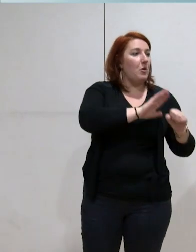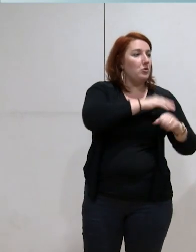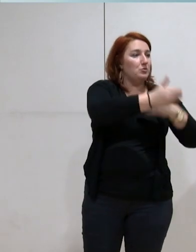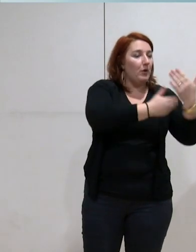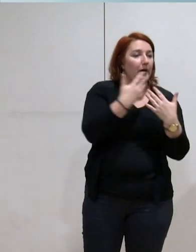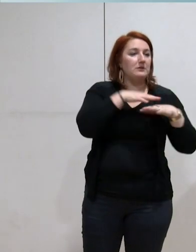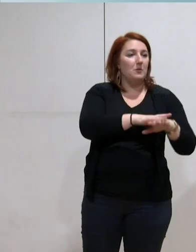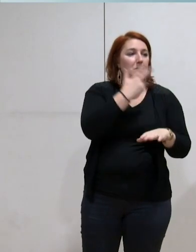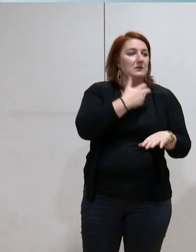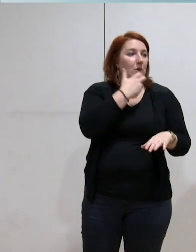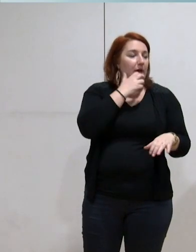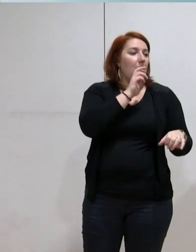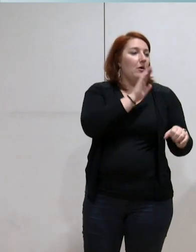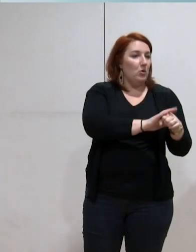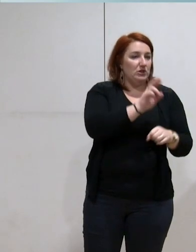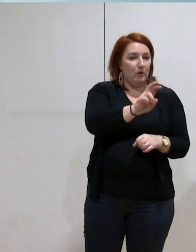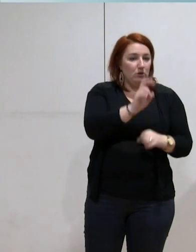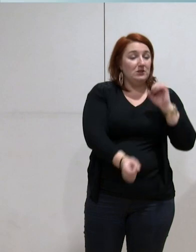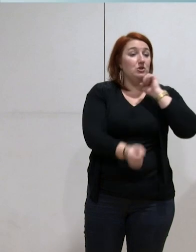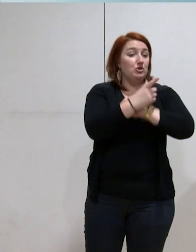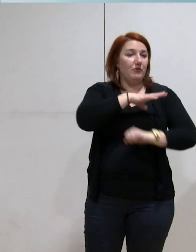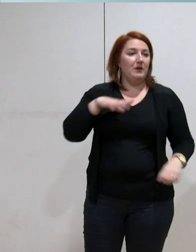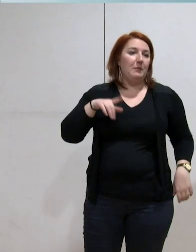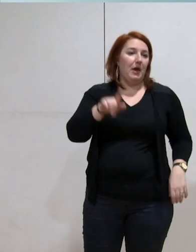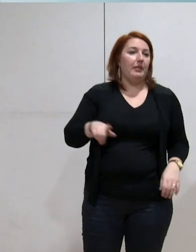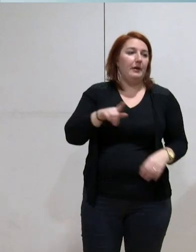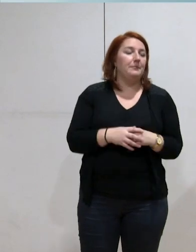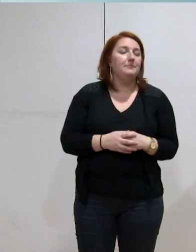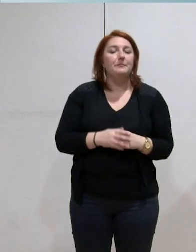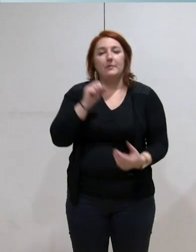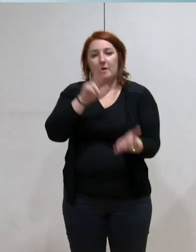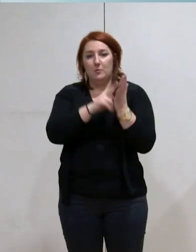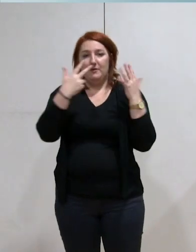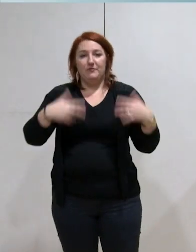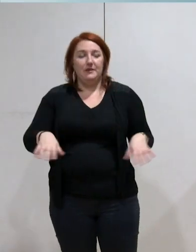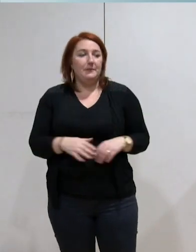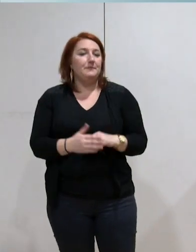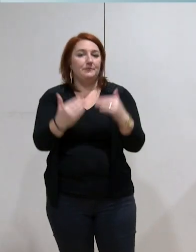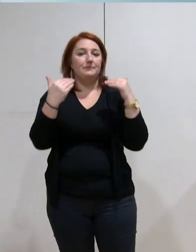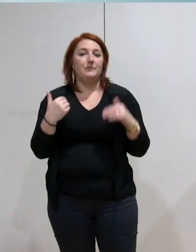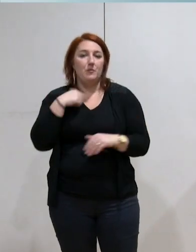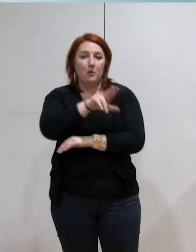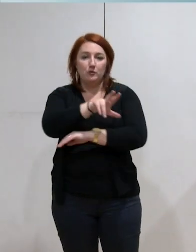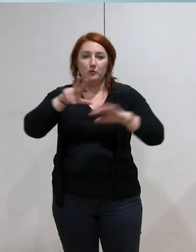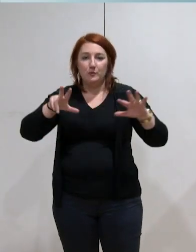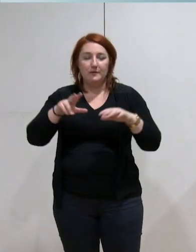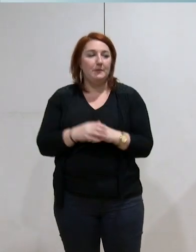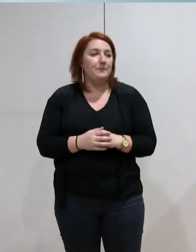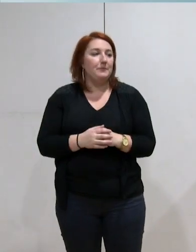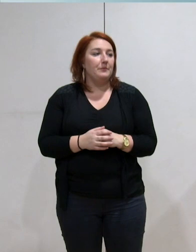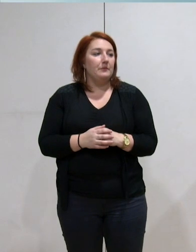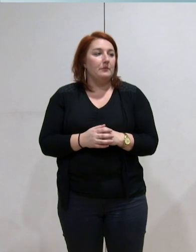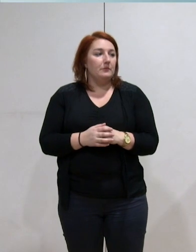progrès rassemblement citoyen de la gauche et écologiste à l'exception de Madame Garnier libération adopté la 38 c'est